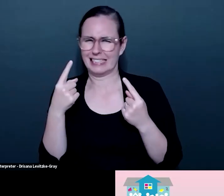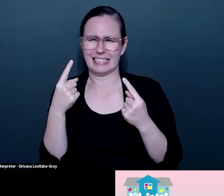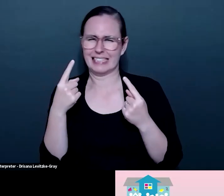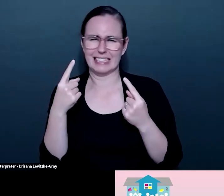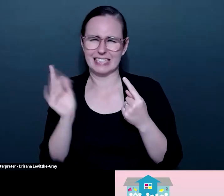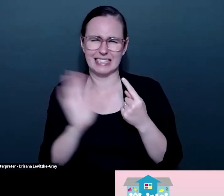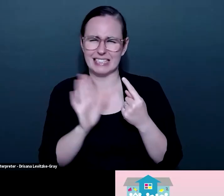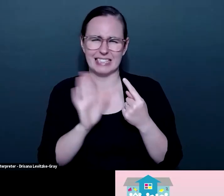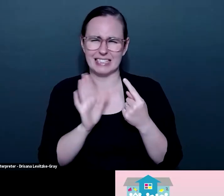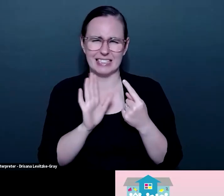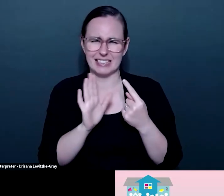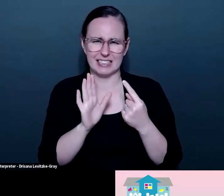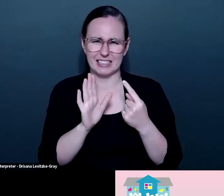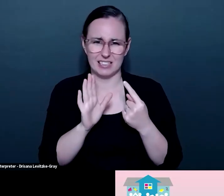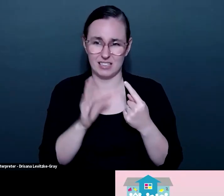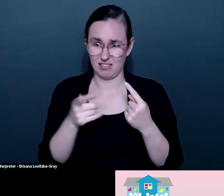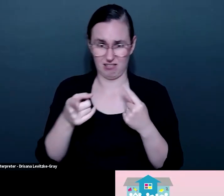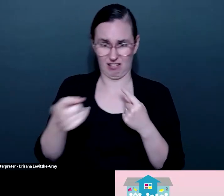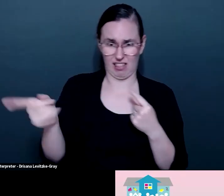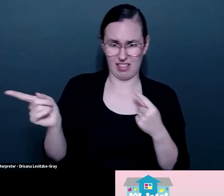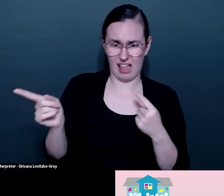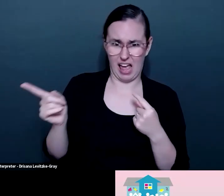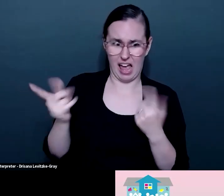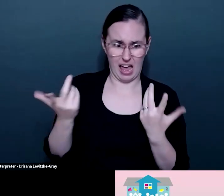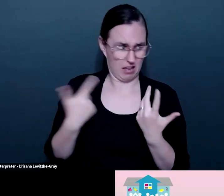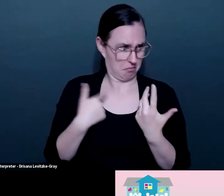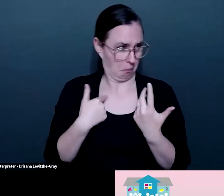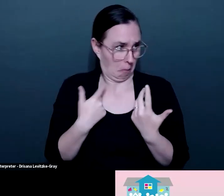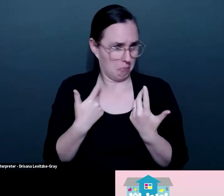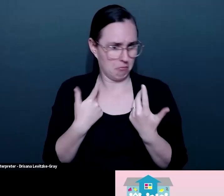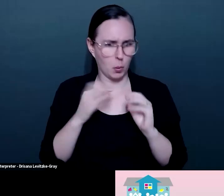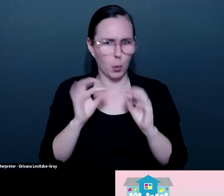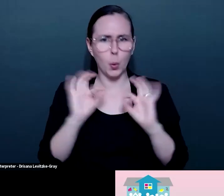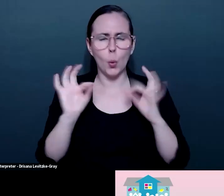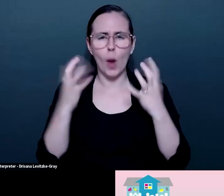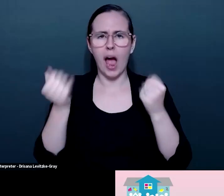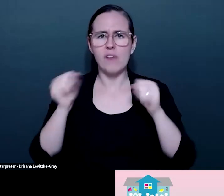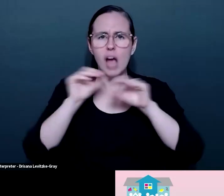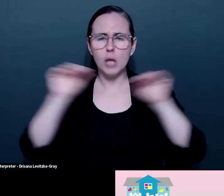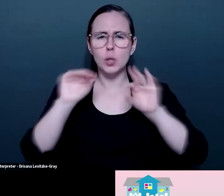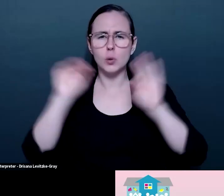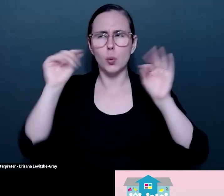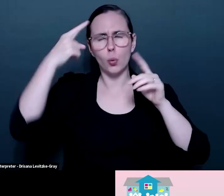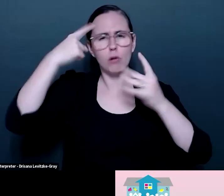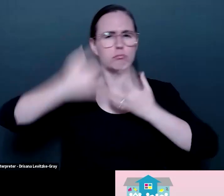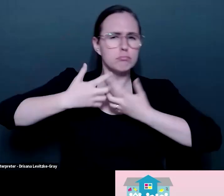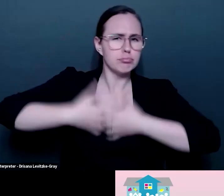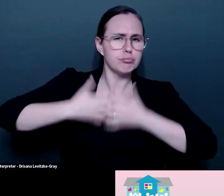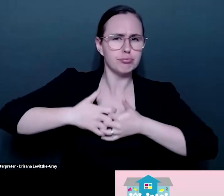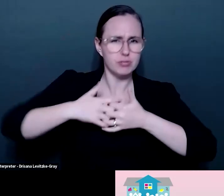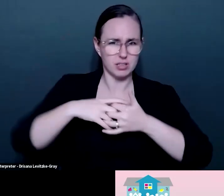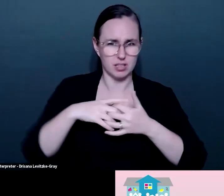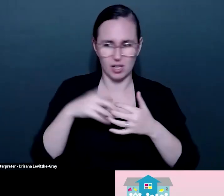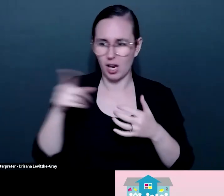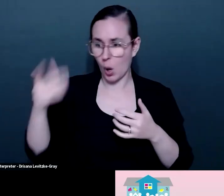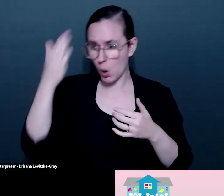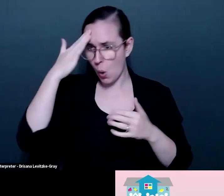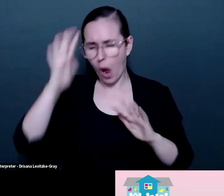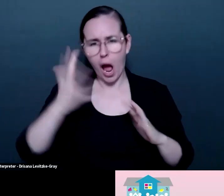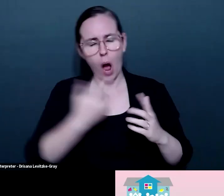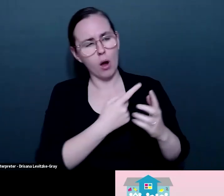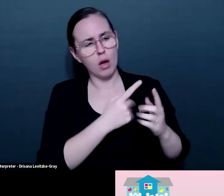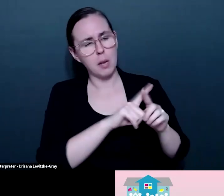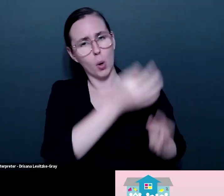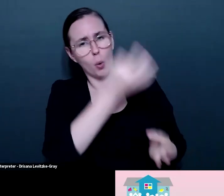les parents pour voir comment on peut avoir les informations juste pour aider ces enfants